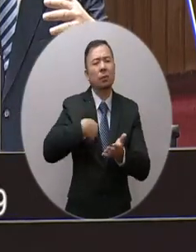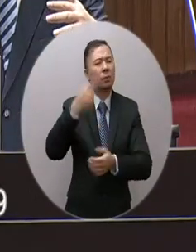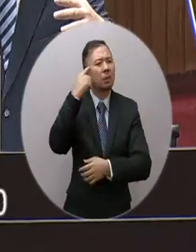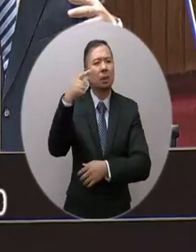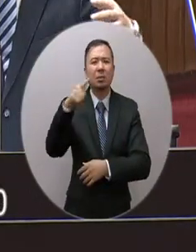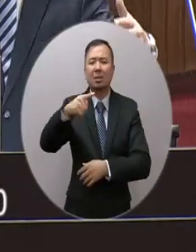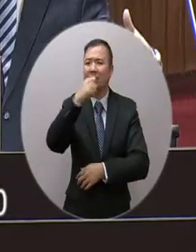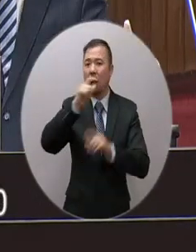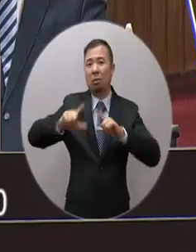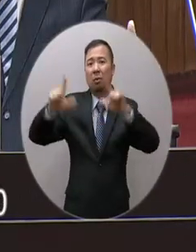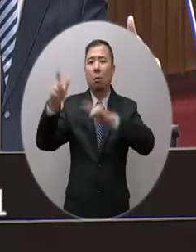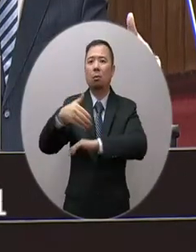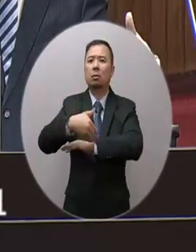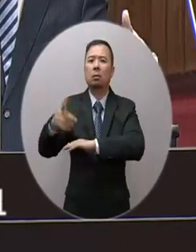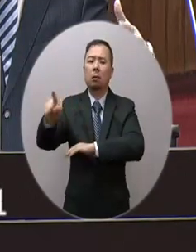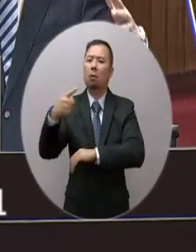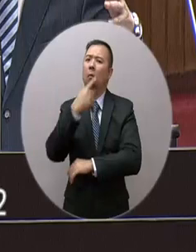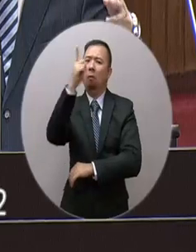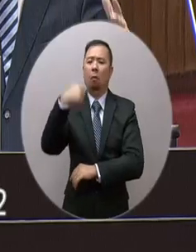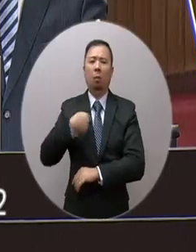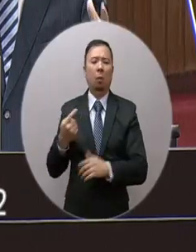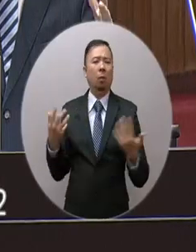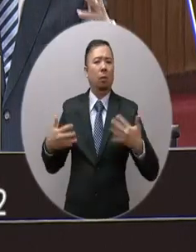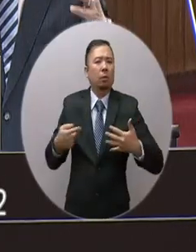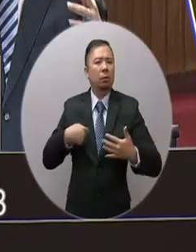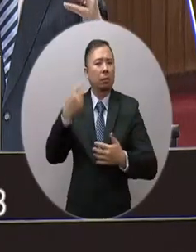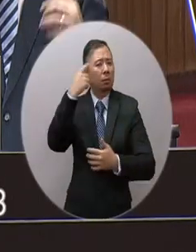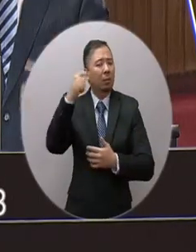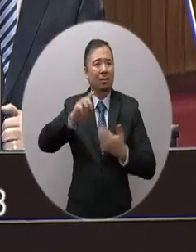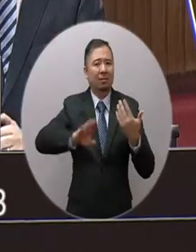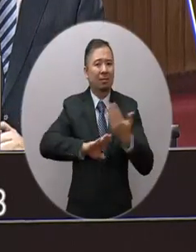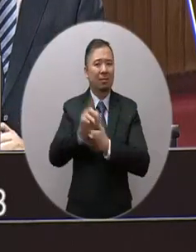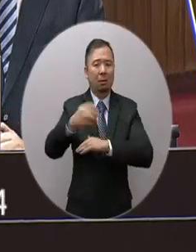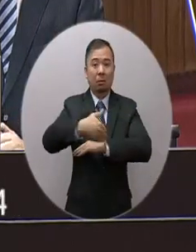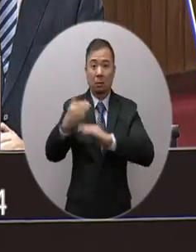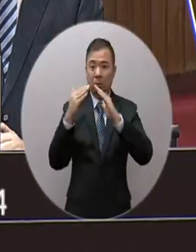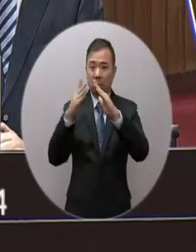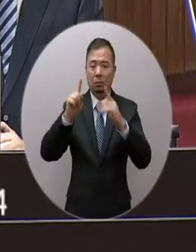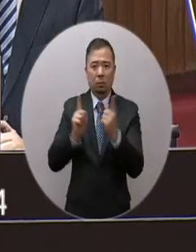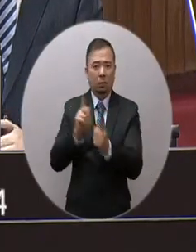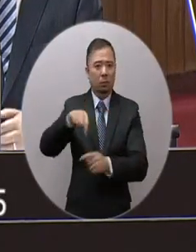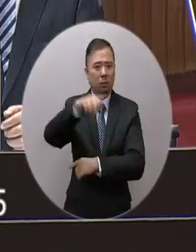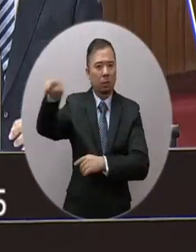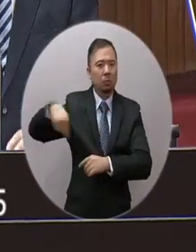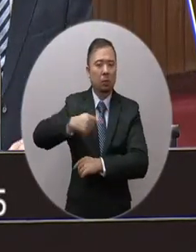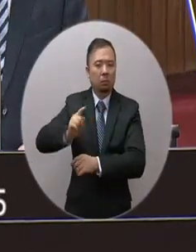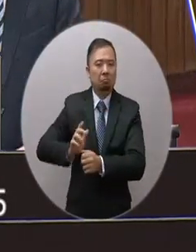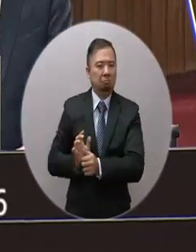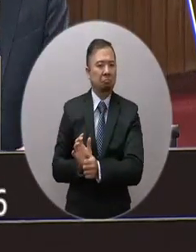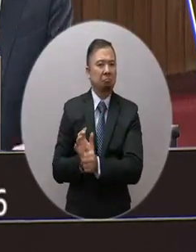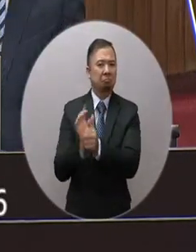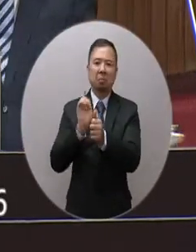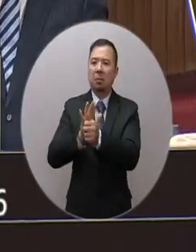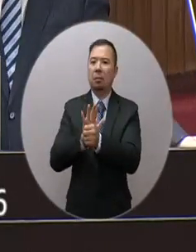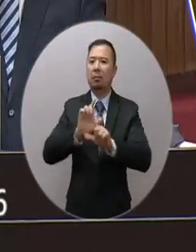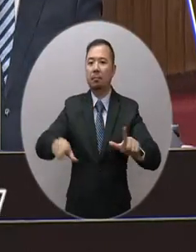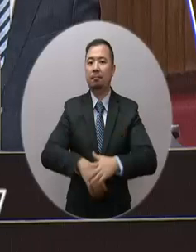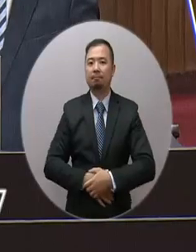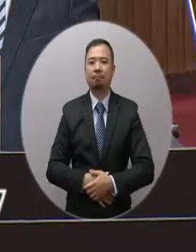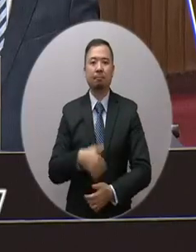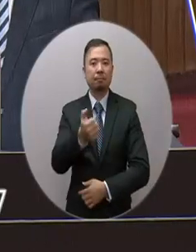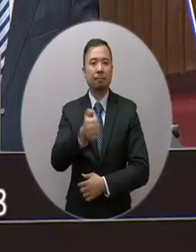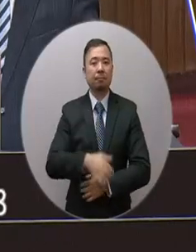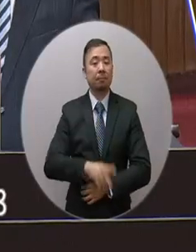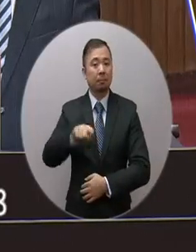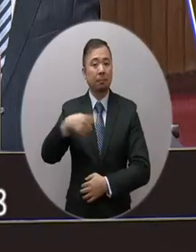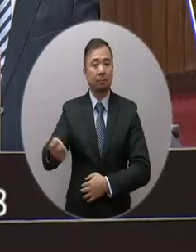是其他非六都的这样的整个公务人员士气的提升是一个非常大的帮助了。好，好，谢谢哈。那院长，